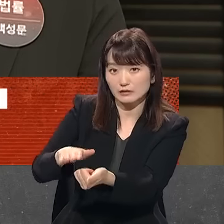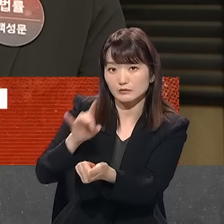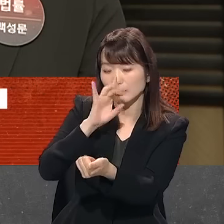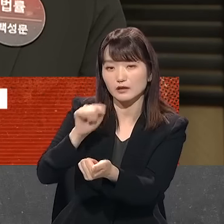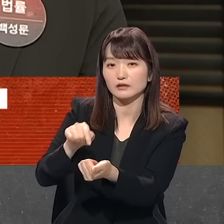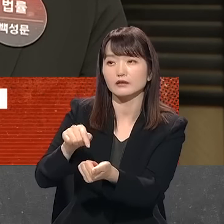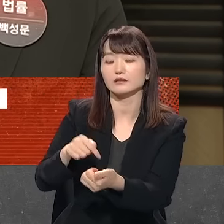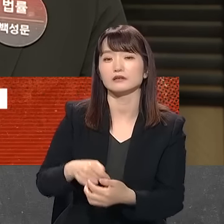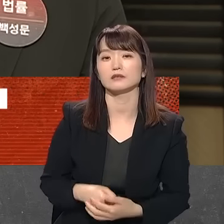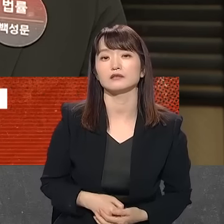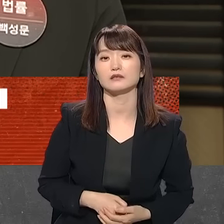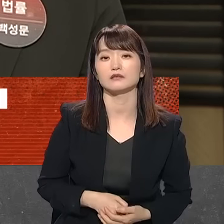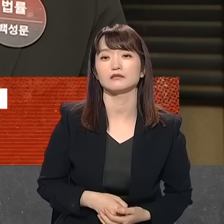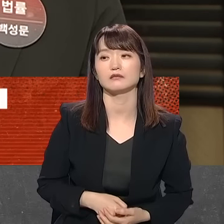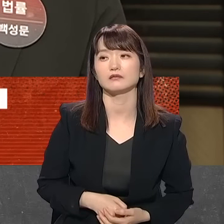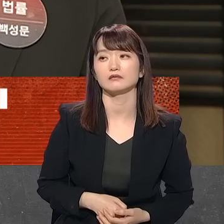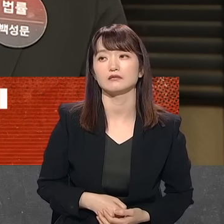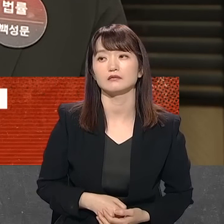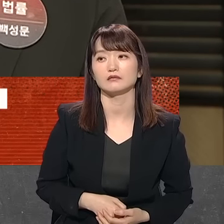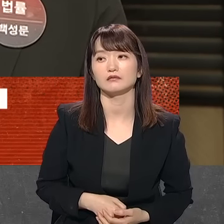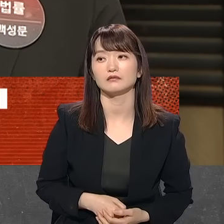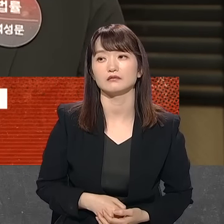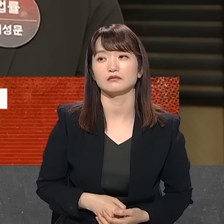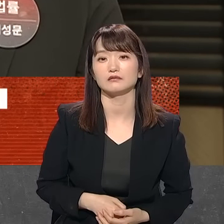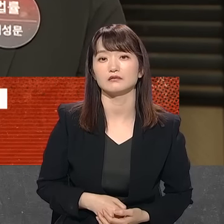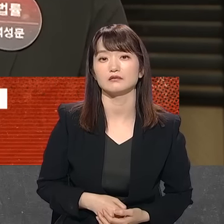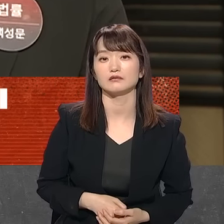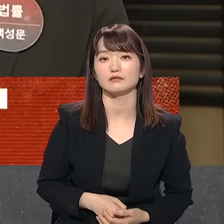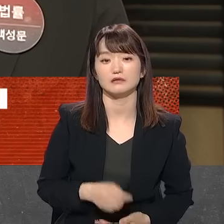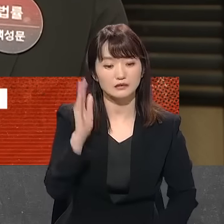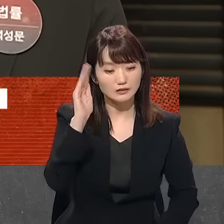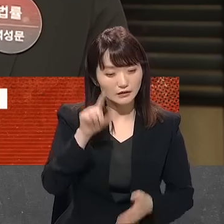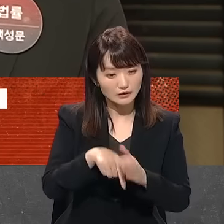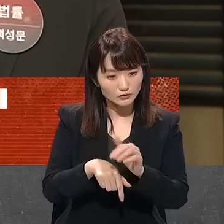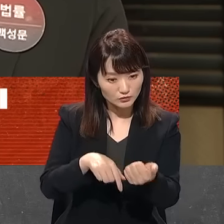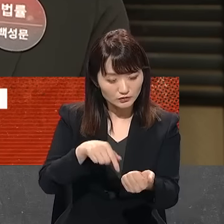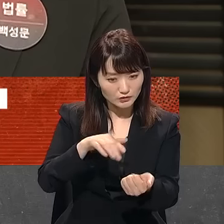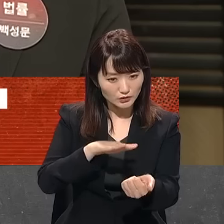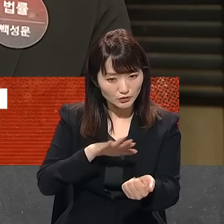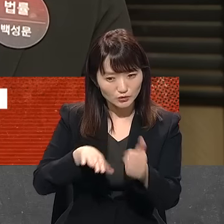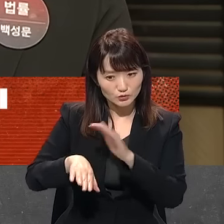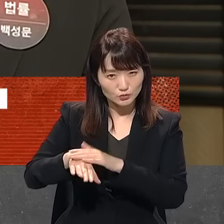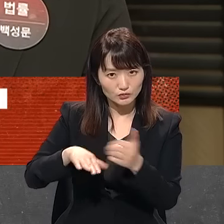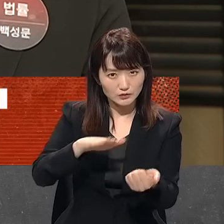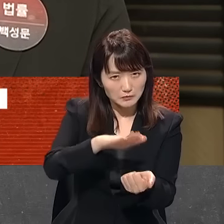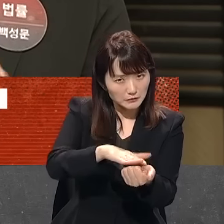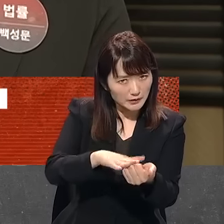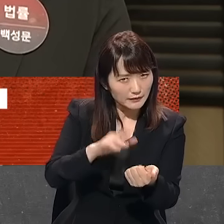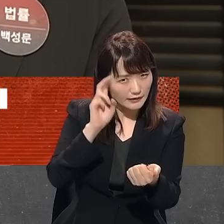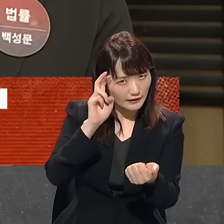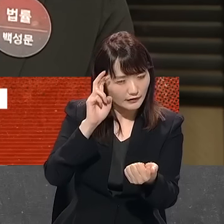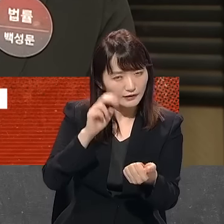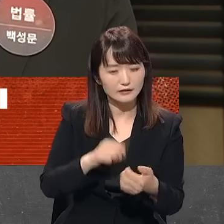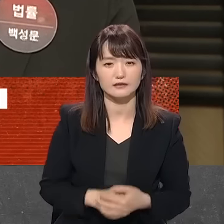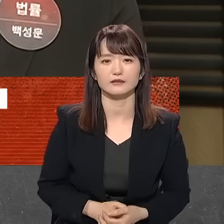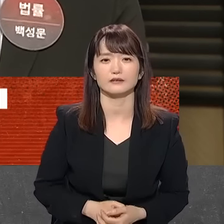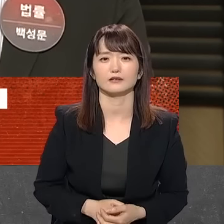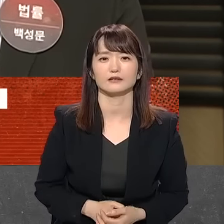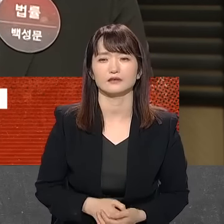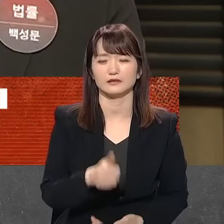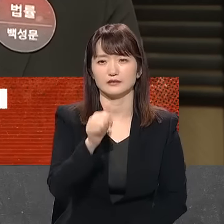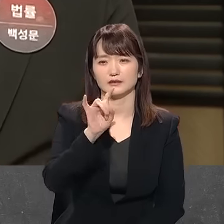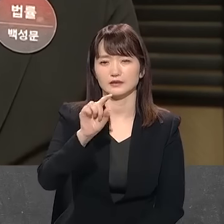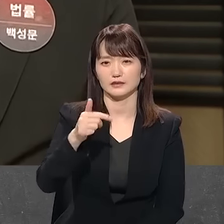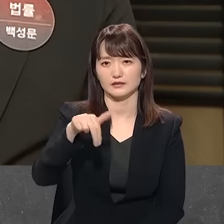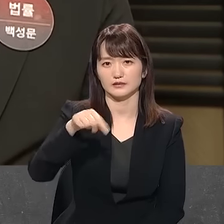안 되잖아요 근데 이게 게 아니냐라는 그런 논란까지 있는 상황입니다 아까 온이라는 단어 기억할지 모르겠는데 아까